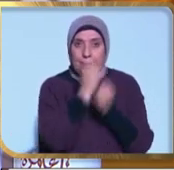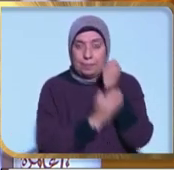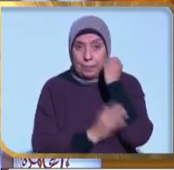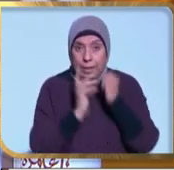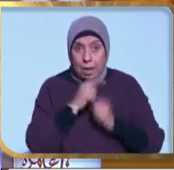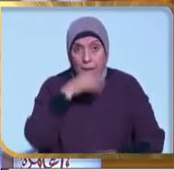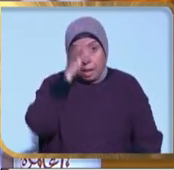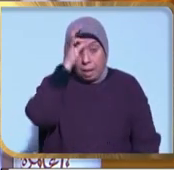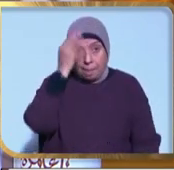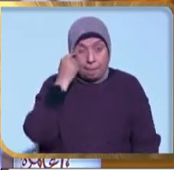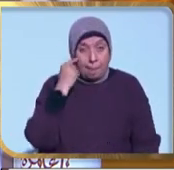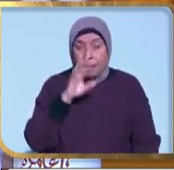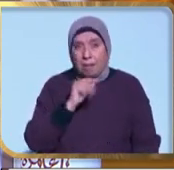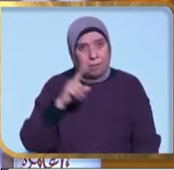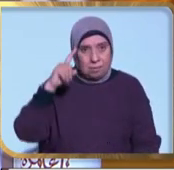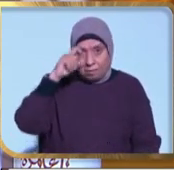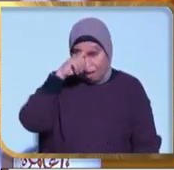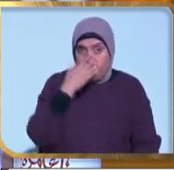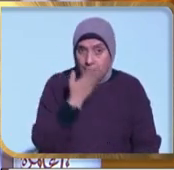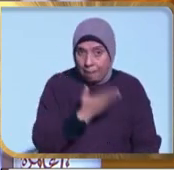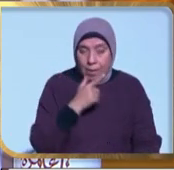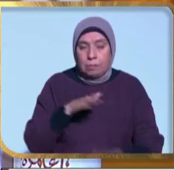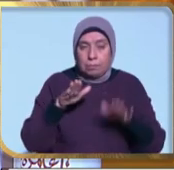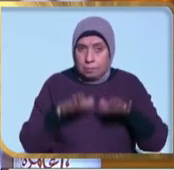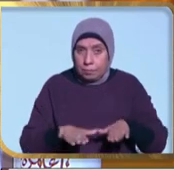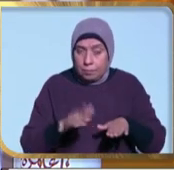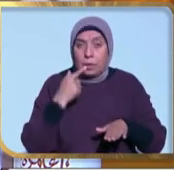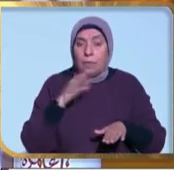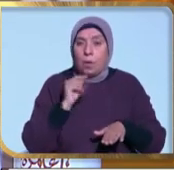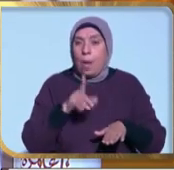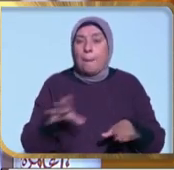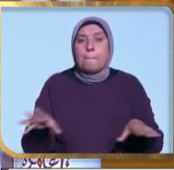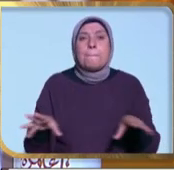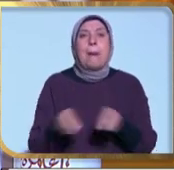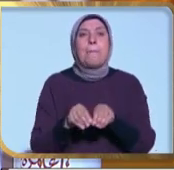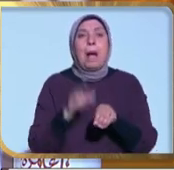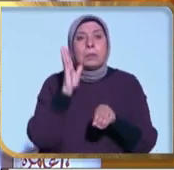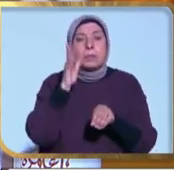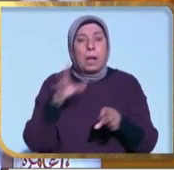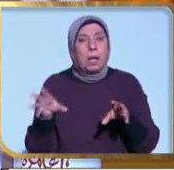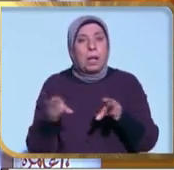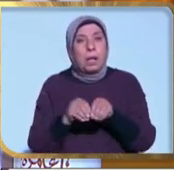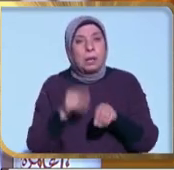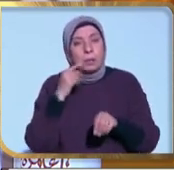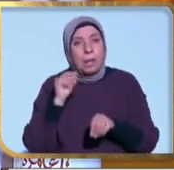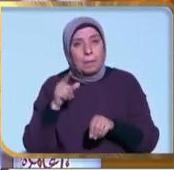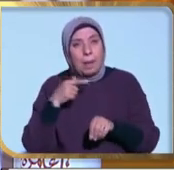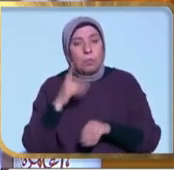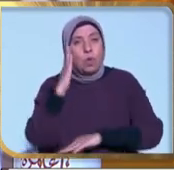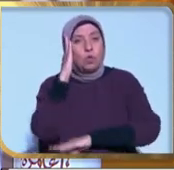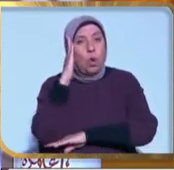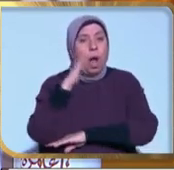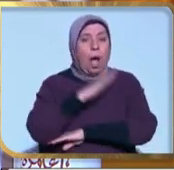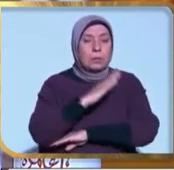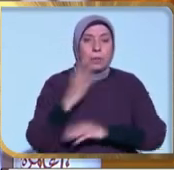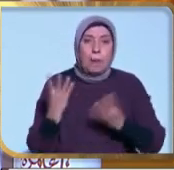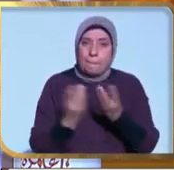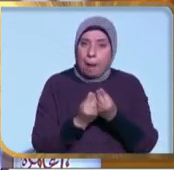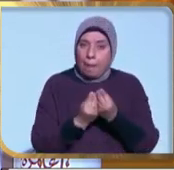والعصر جمع تقديم او جمع تاخير والمغرب والعشاء جمع تقديم او جمع تاخير يعني